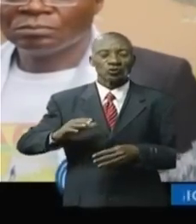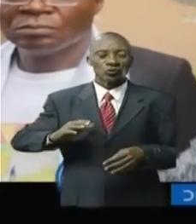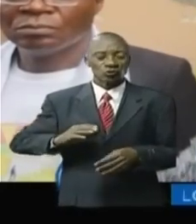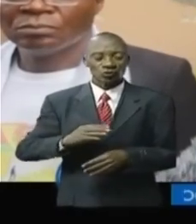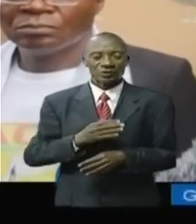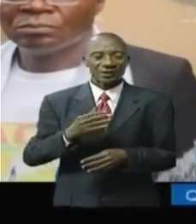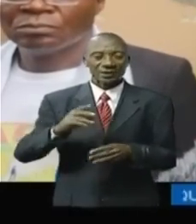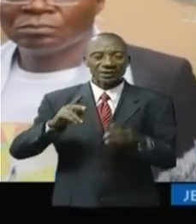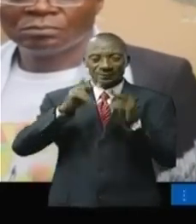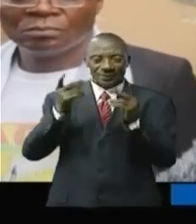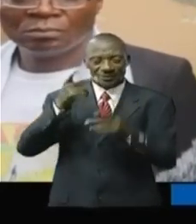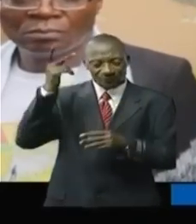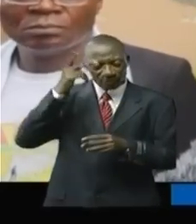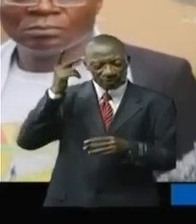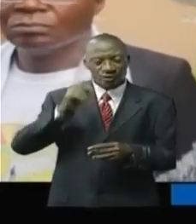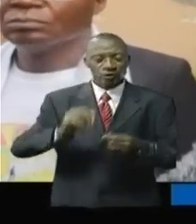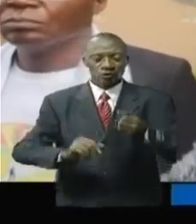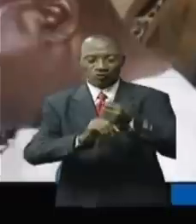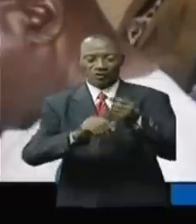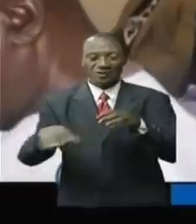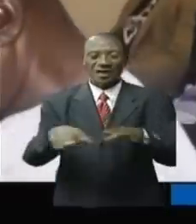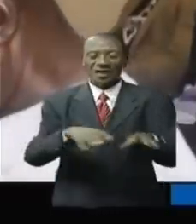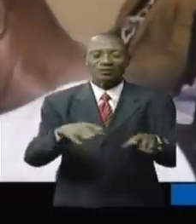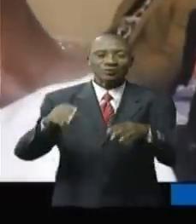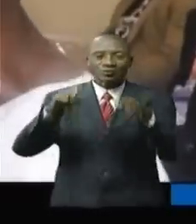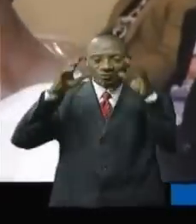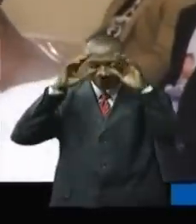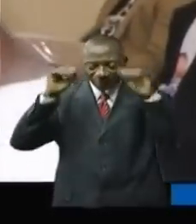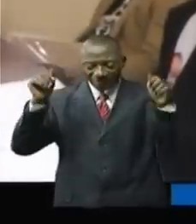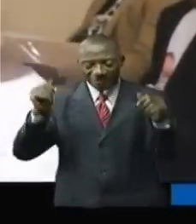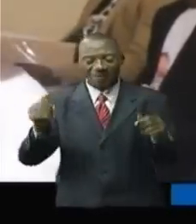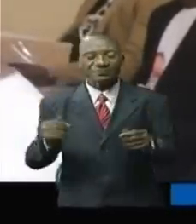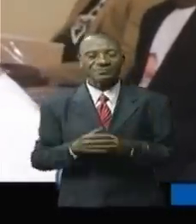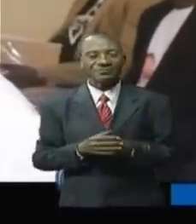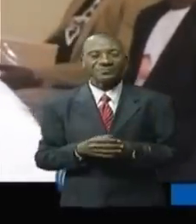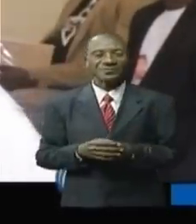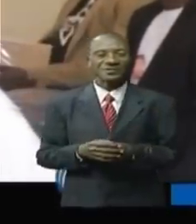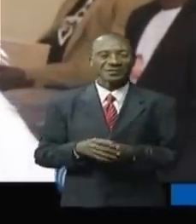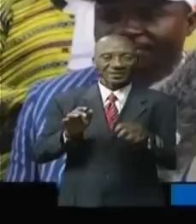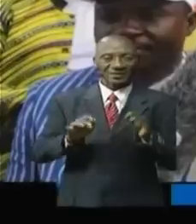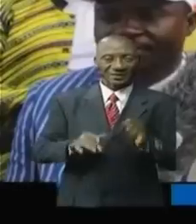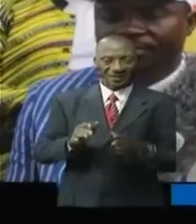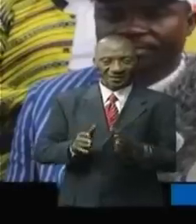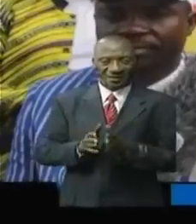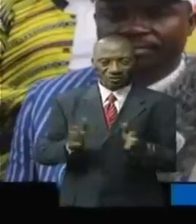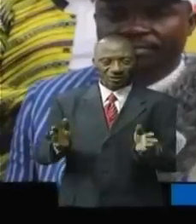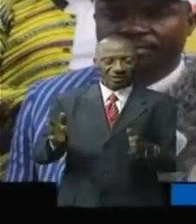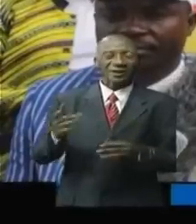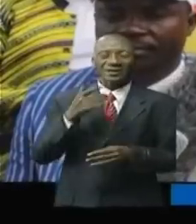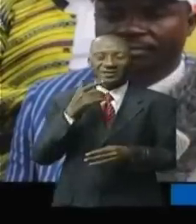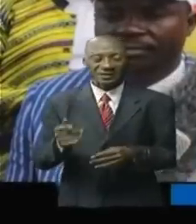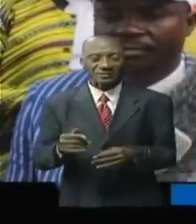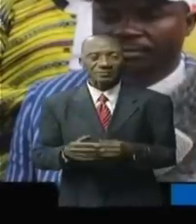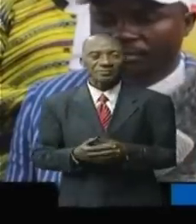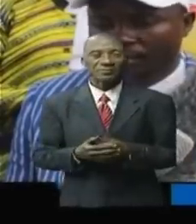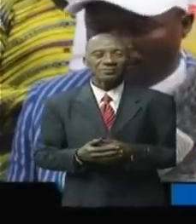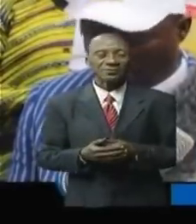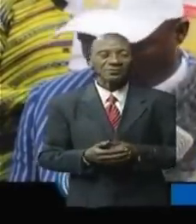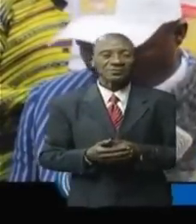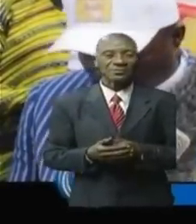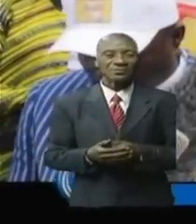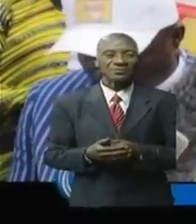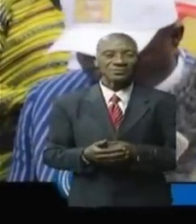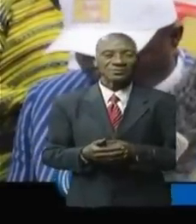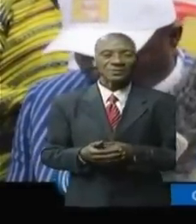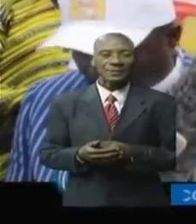en train de soutenir les actions du chef de l'État. Le secrétaire général a renchéri en ces termes. Nous le félicitons, le remercions parce qu'il a